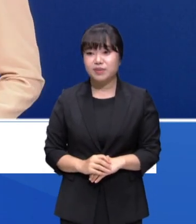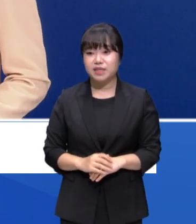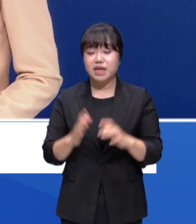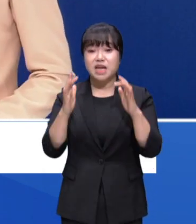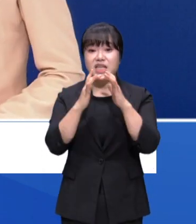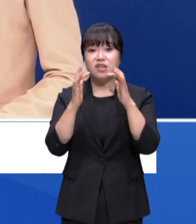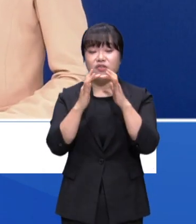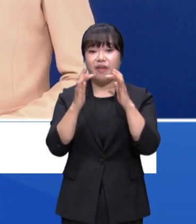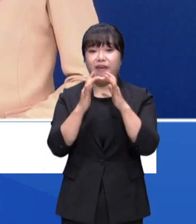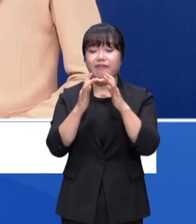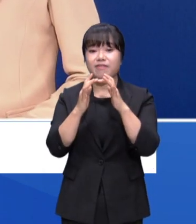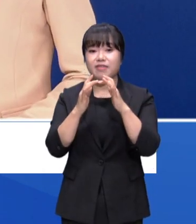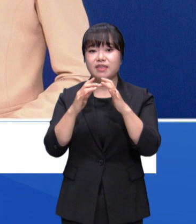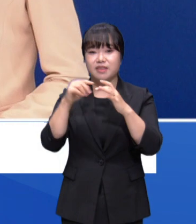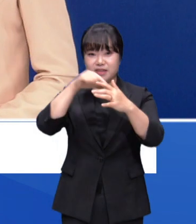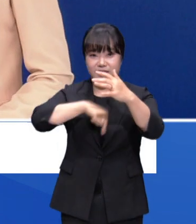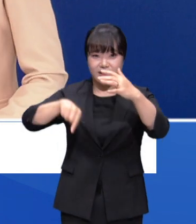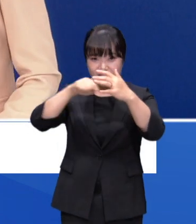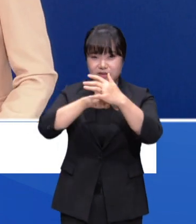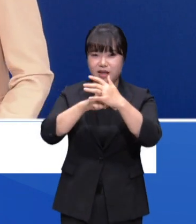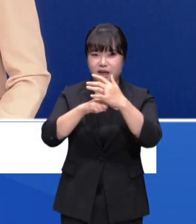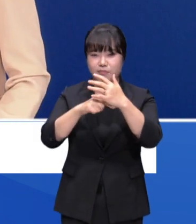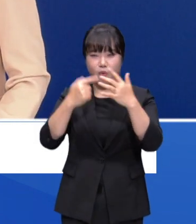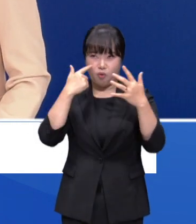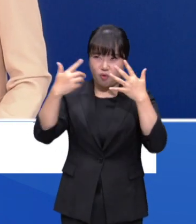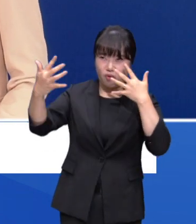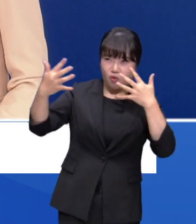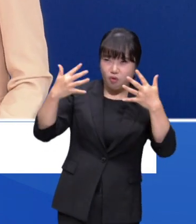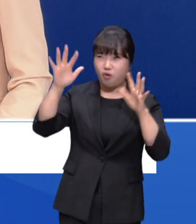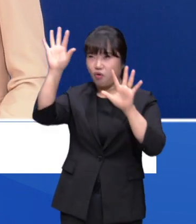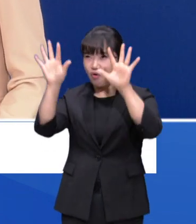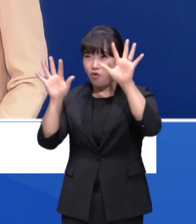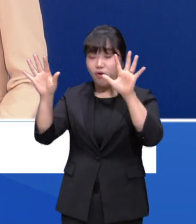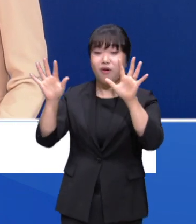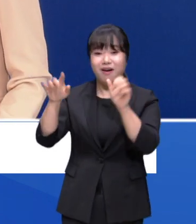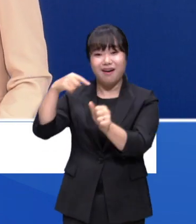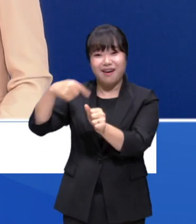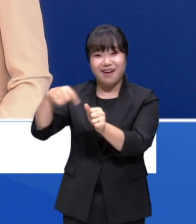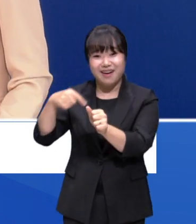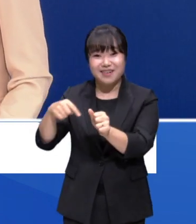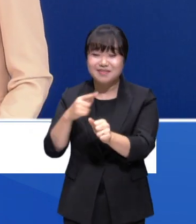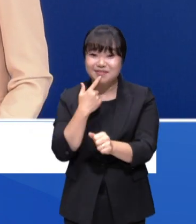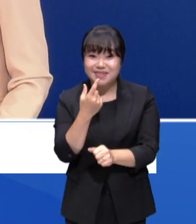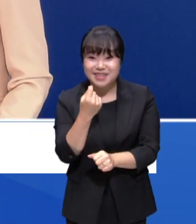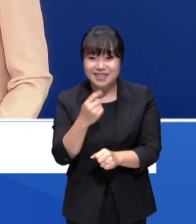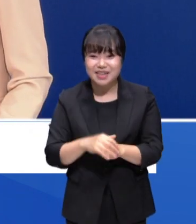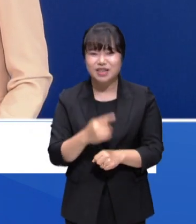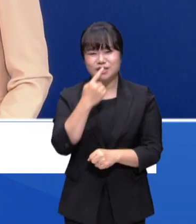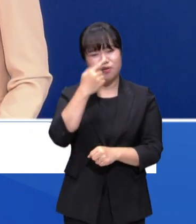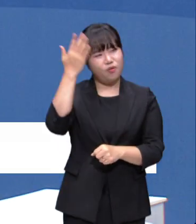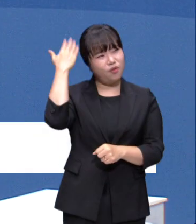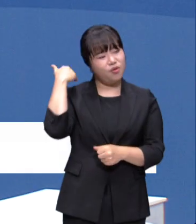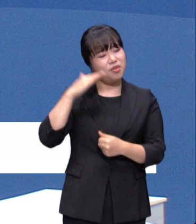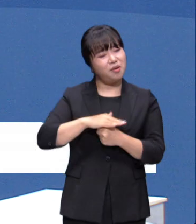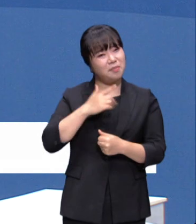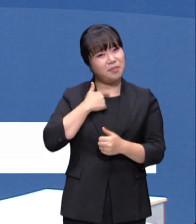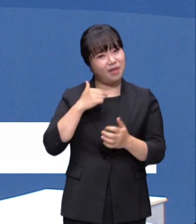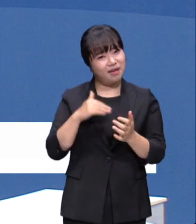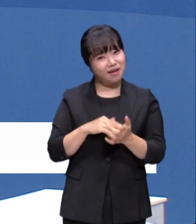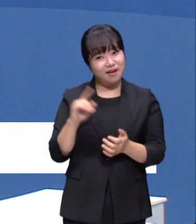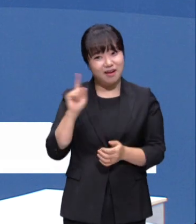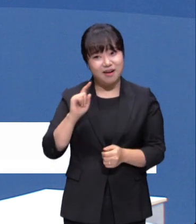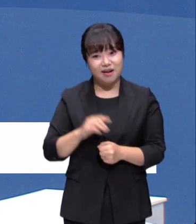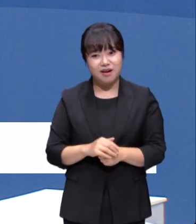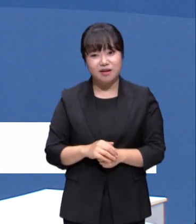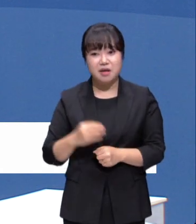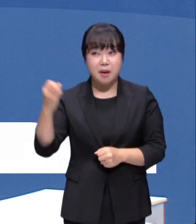적용한 보훈 교육 간단히 좀 소개를 해주시죠. 그 저도 이제 경험이 있는데요. 어려서 이렇게 영담을 한